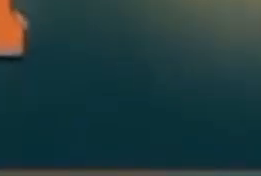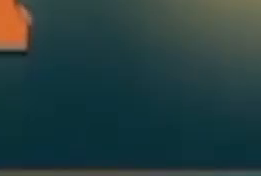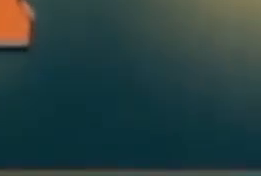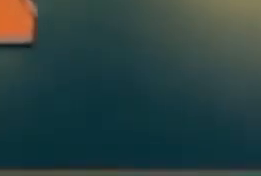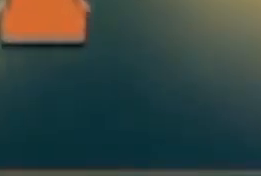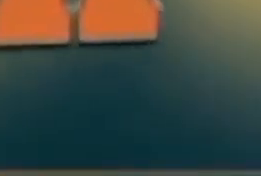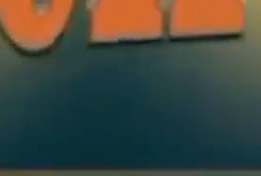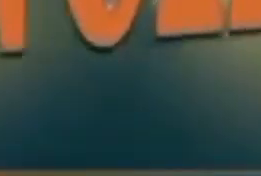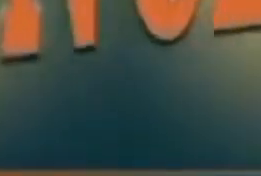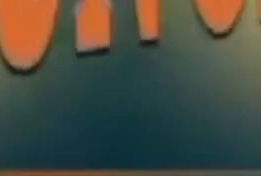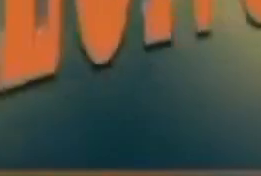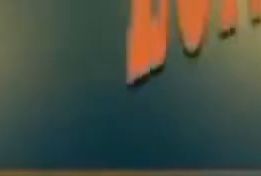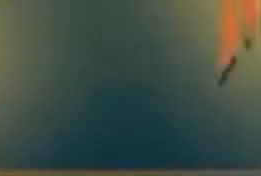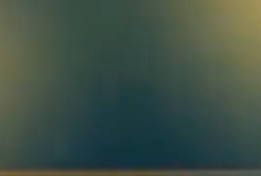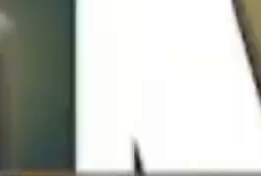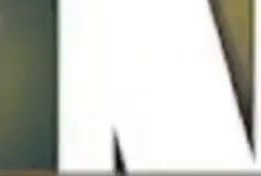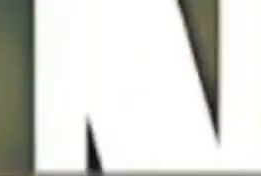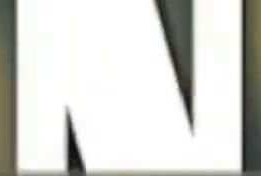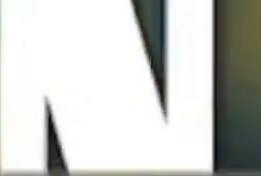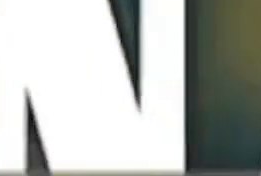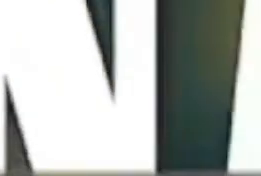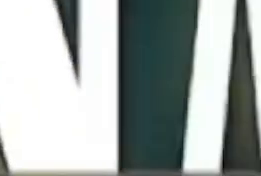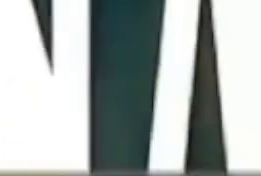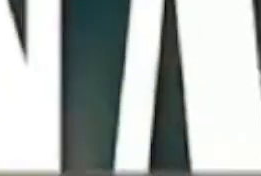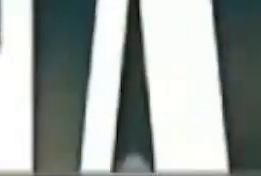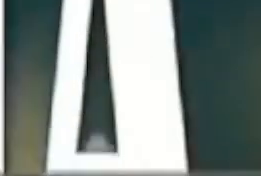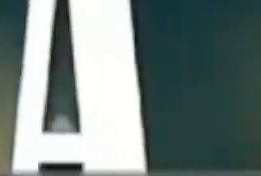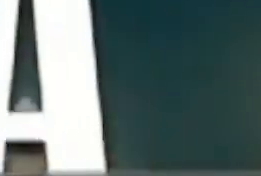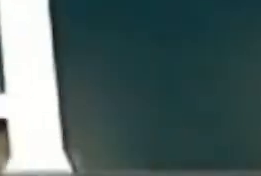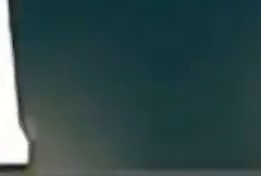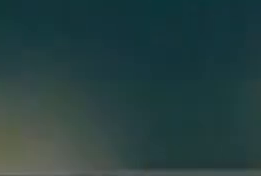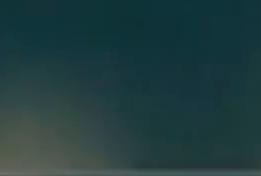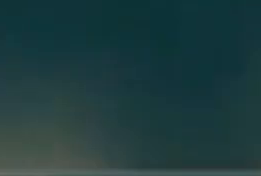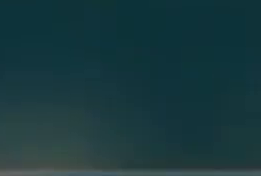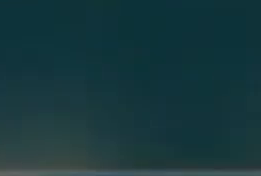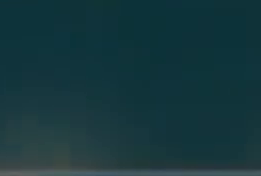the Baptist launch hosted by past